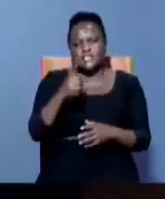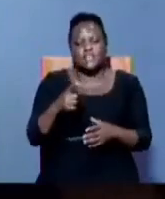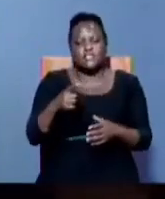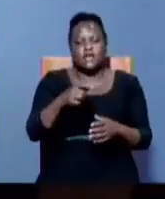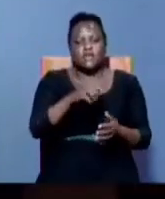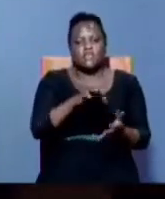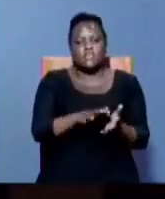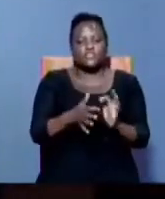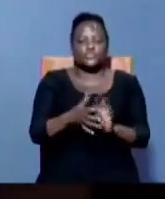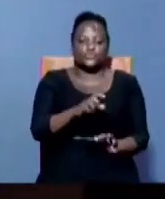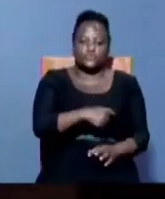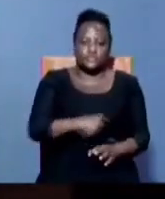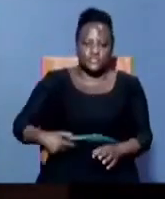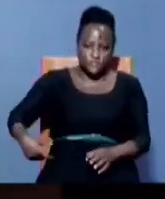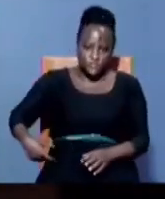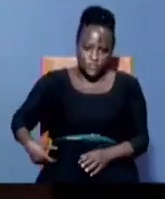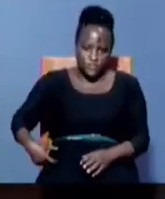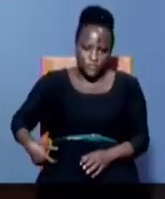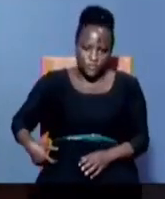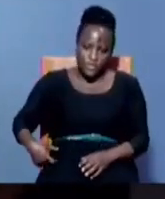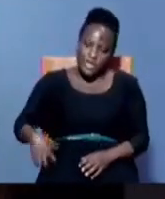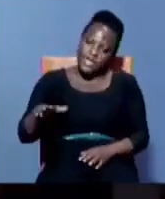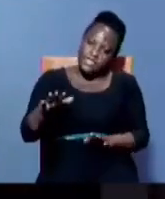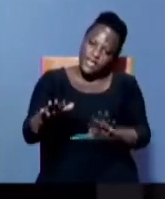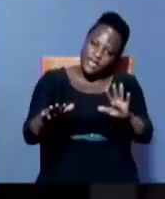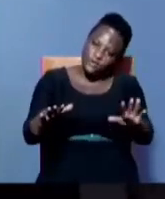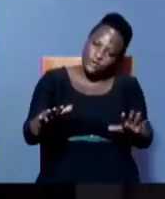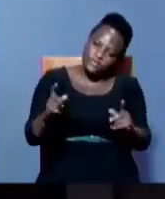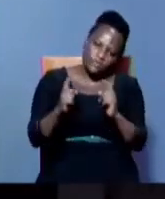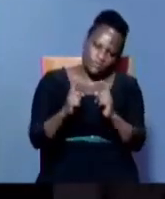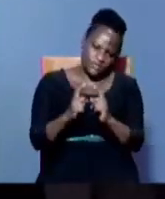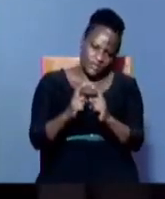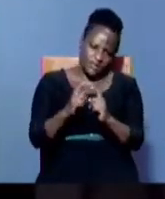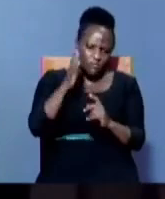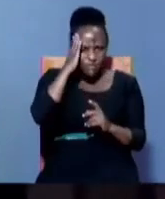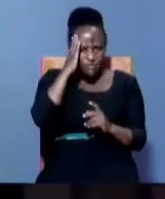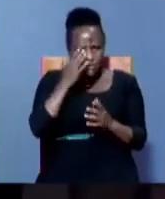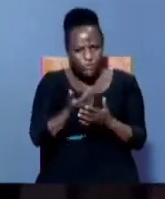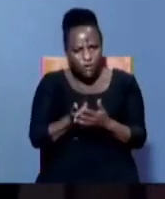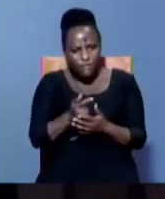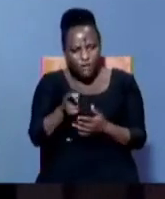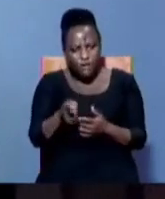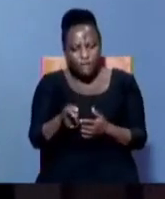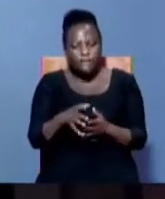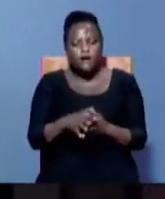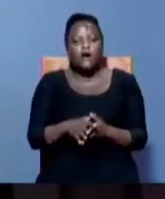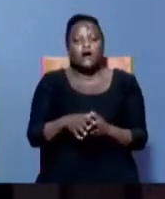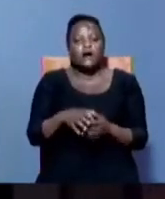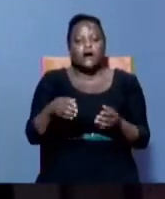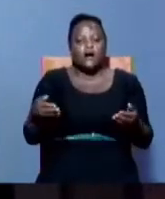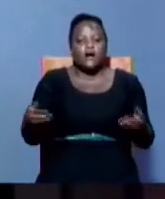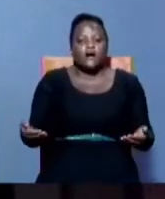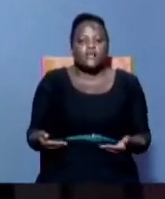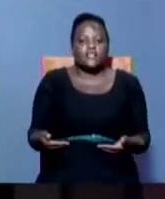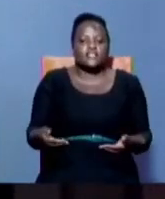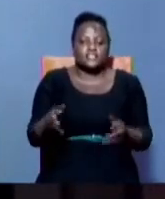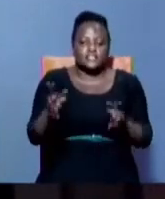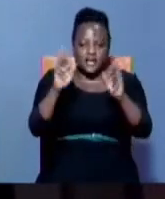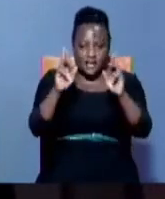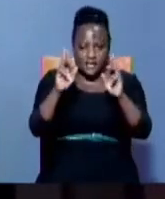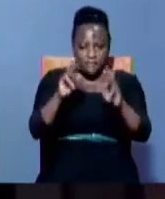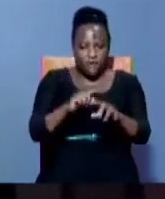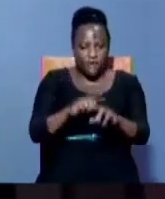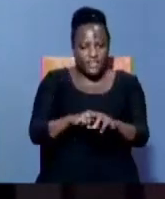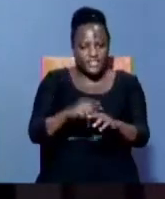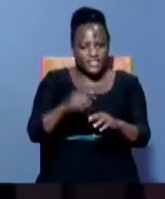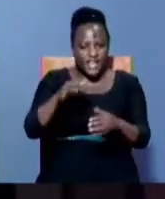Nyayo zinapokutana, kwa hiyo unagundua kumbe kile kiti cha rehema, wakati agano la kale inataja